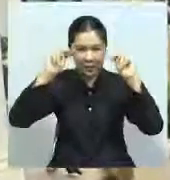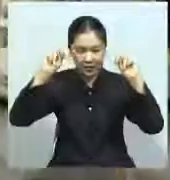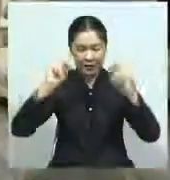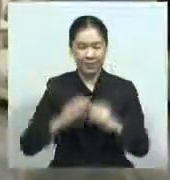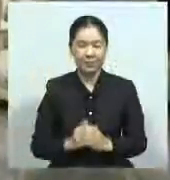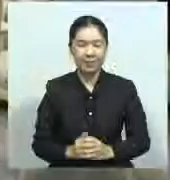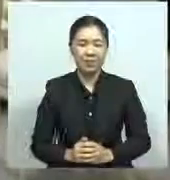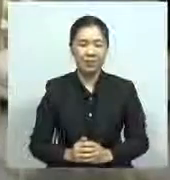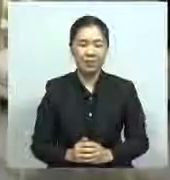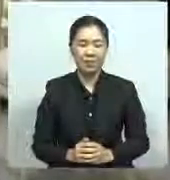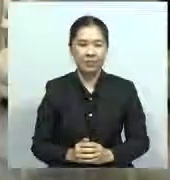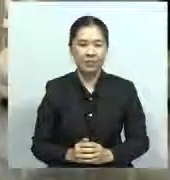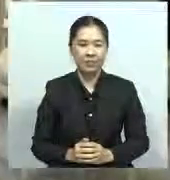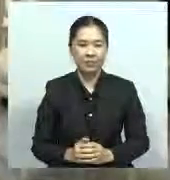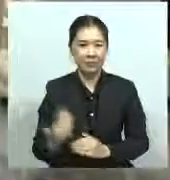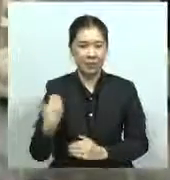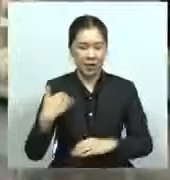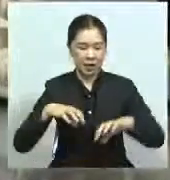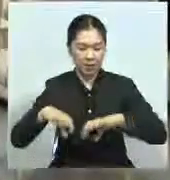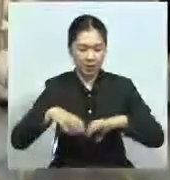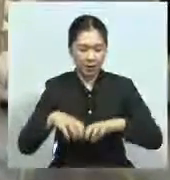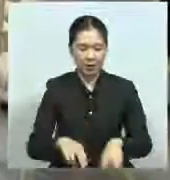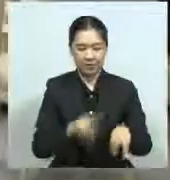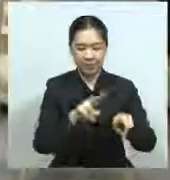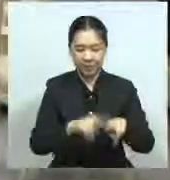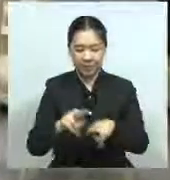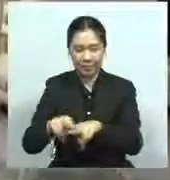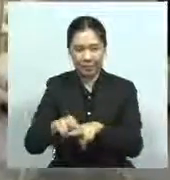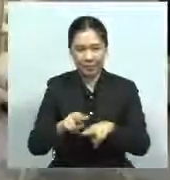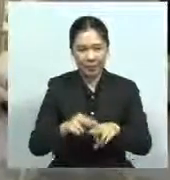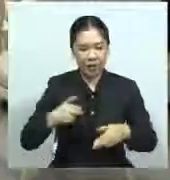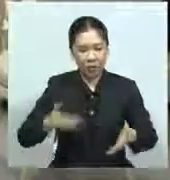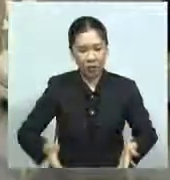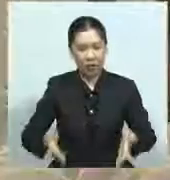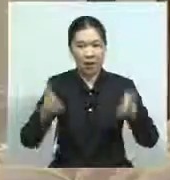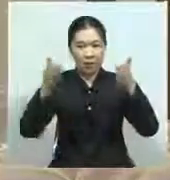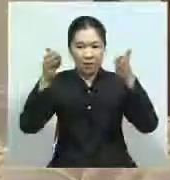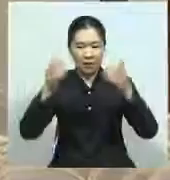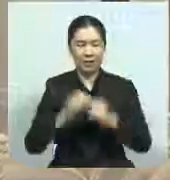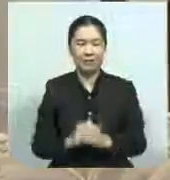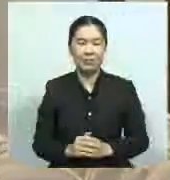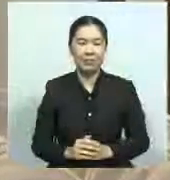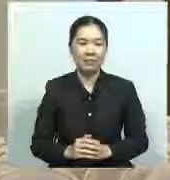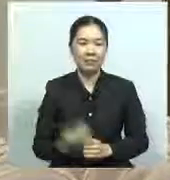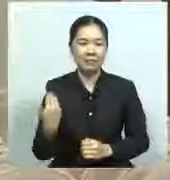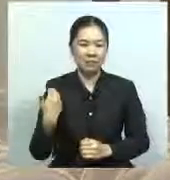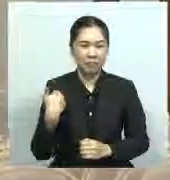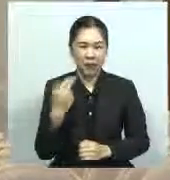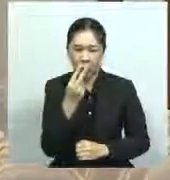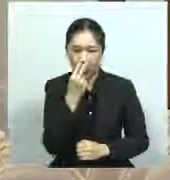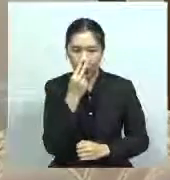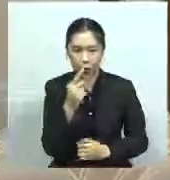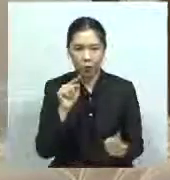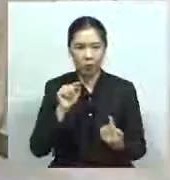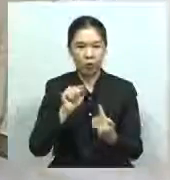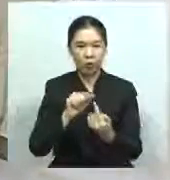ตรีซึ่งมีการจัดเตรียมสถานที่ในอาคารภักดีบดินทร์นะคะสำหรับเป็นพื้นที่ที่จะติดตามเรื่องของพระ